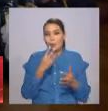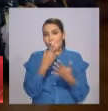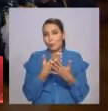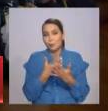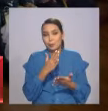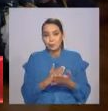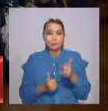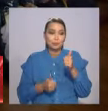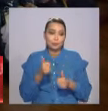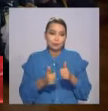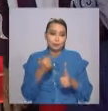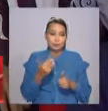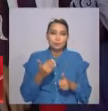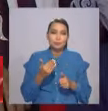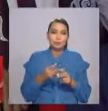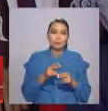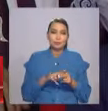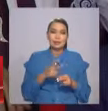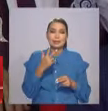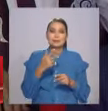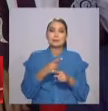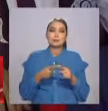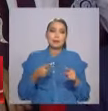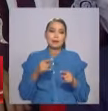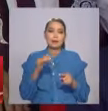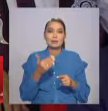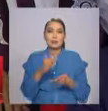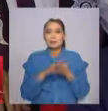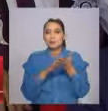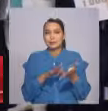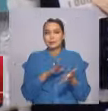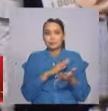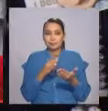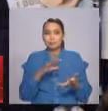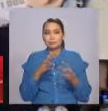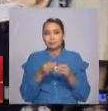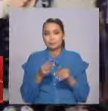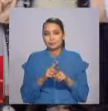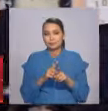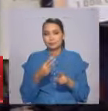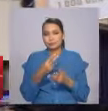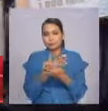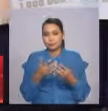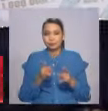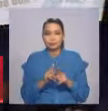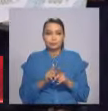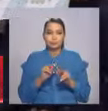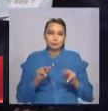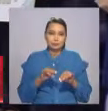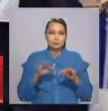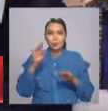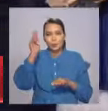в конкурсе «Мерейлі отбасы» было подано почти 3500 заявок. Определены 20 лауреатов, среди которых учителя,